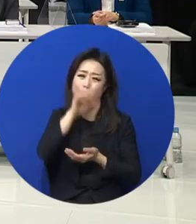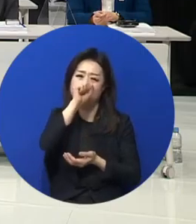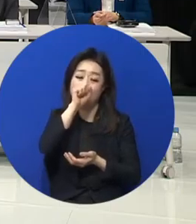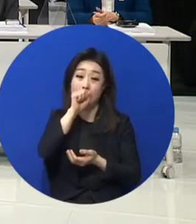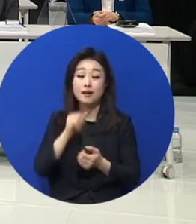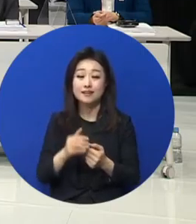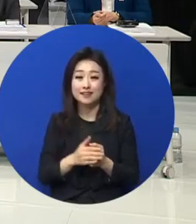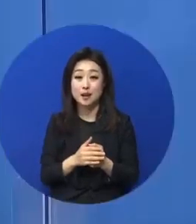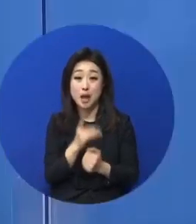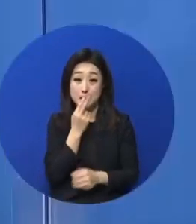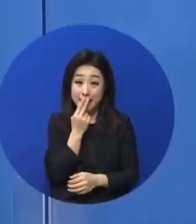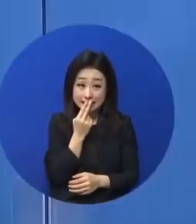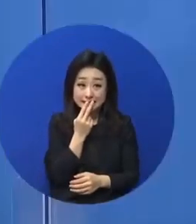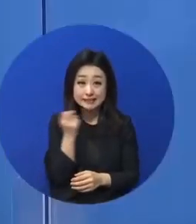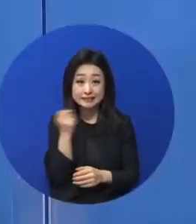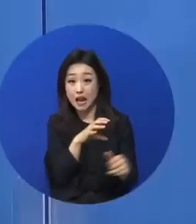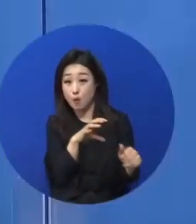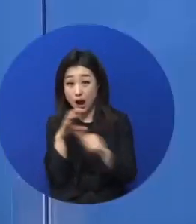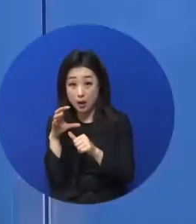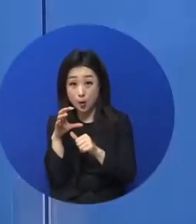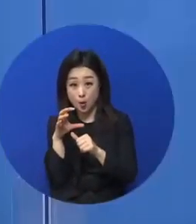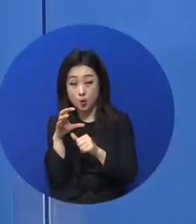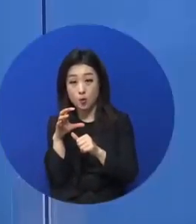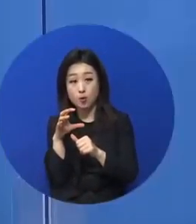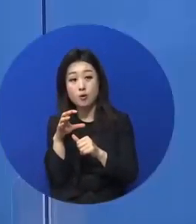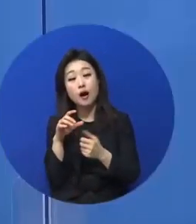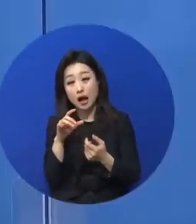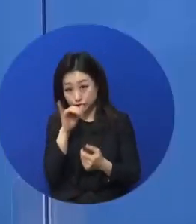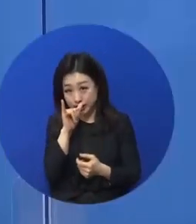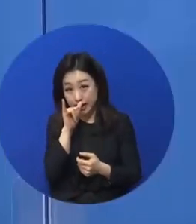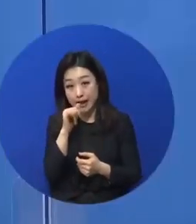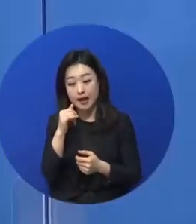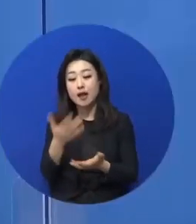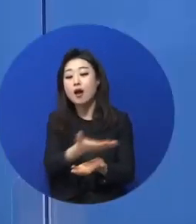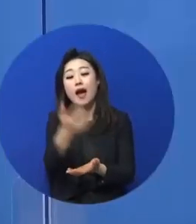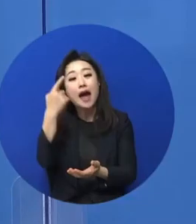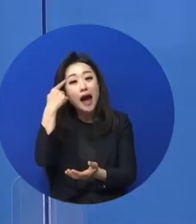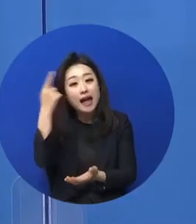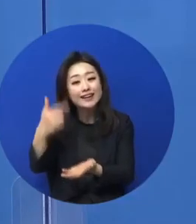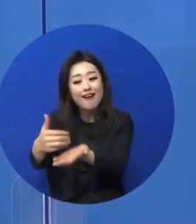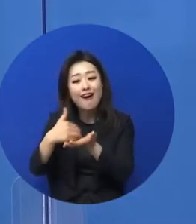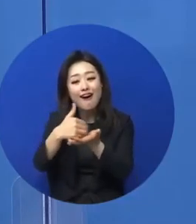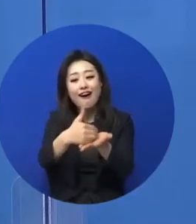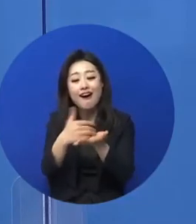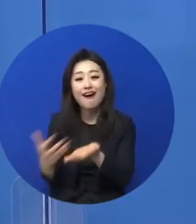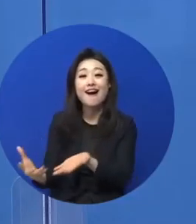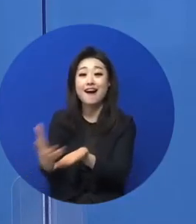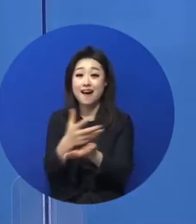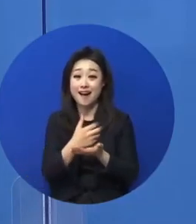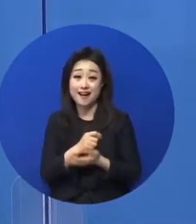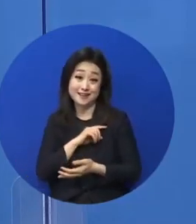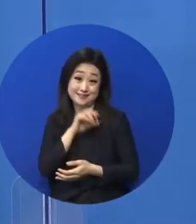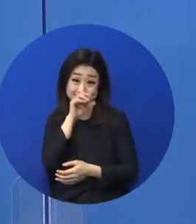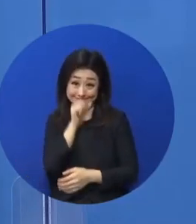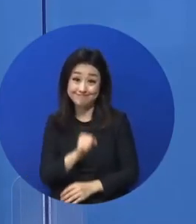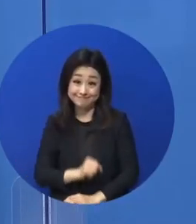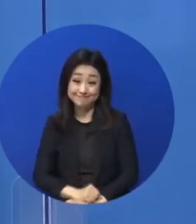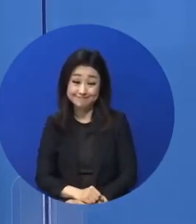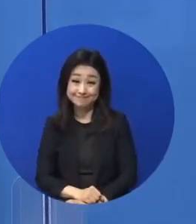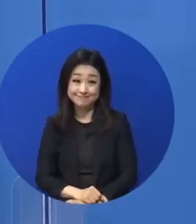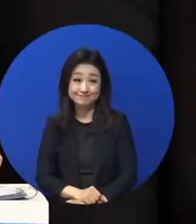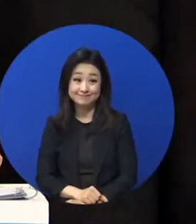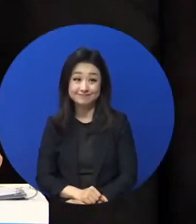이런 그 플라스틱이나 이런 재활용품에 줄이는 아이디어를 시민들에게 적극 아이디어를 차용해서 제대로 만드는 방법도 좋은 정책이라고